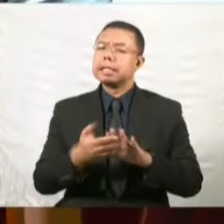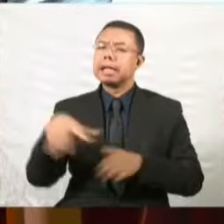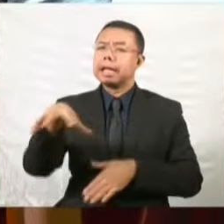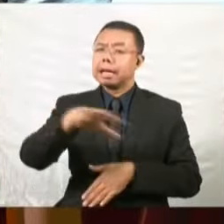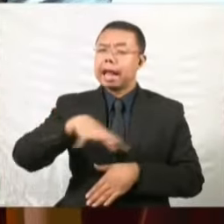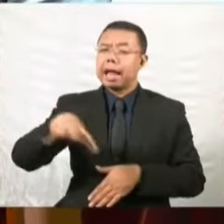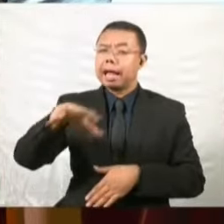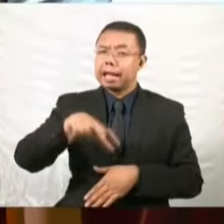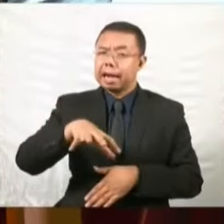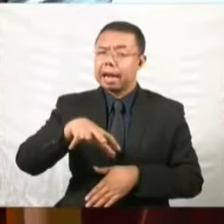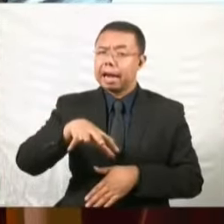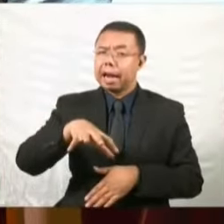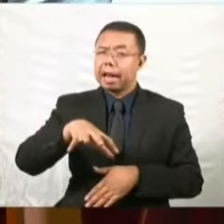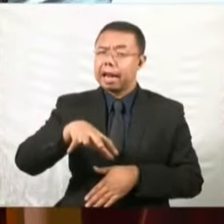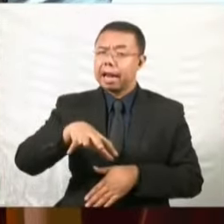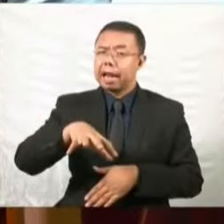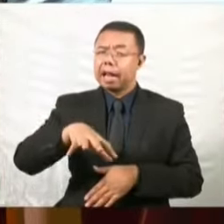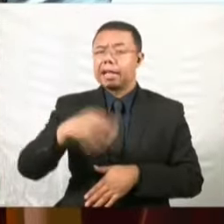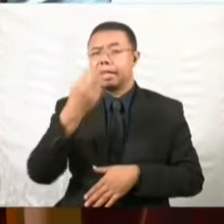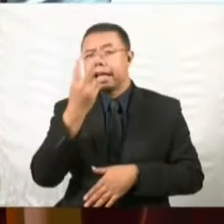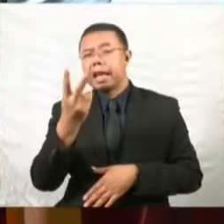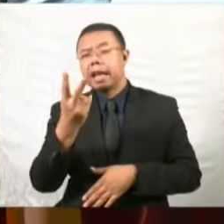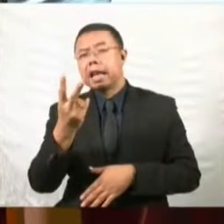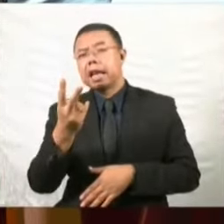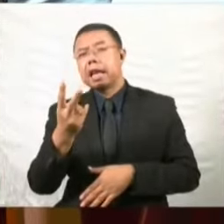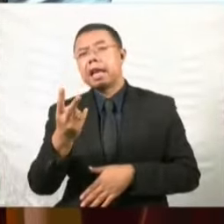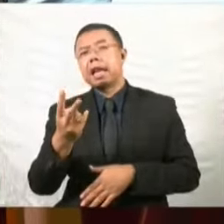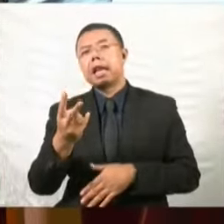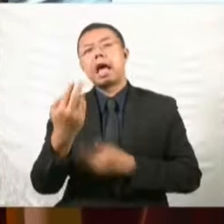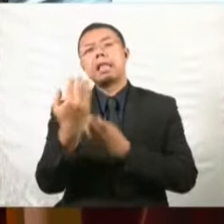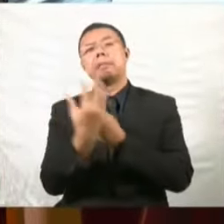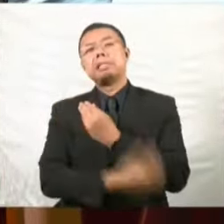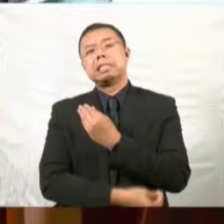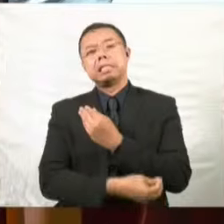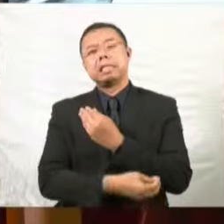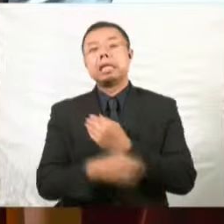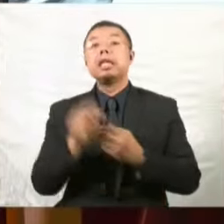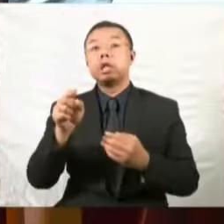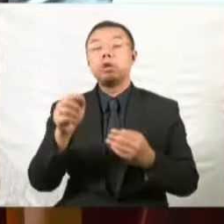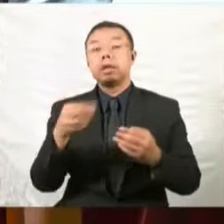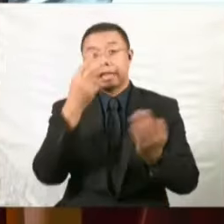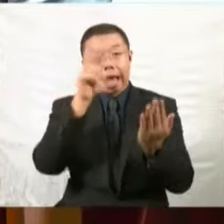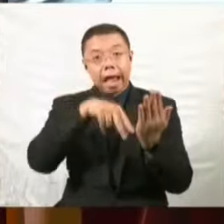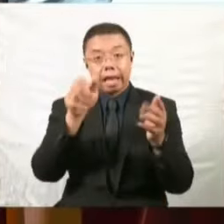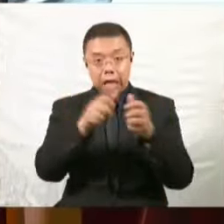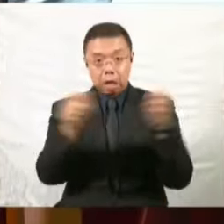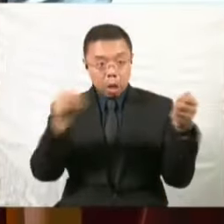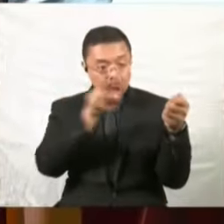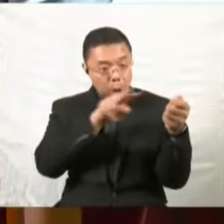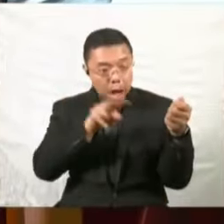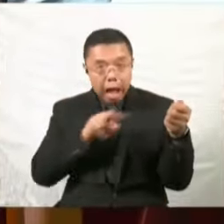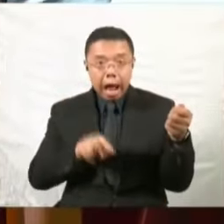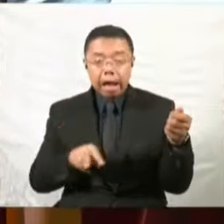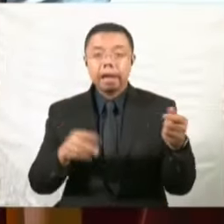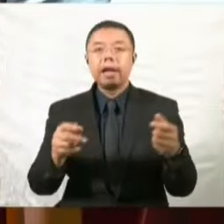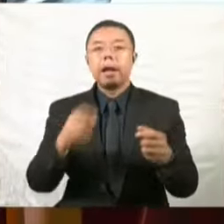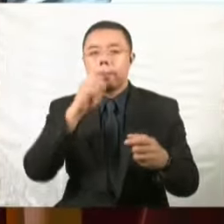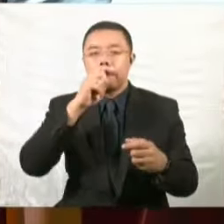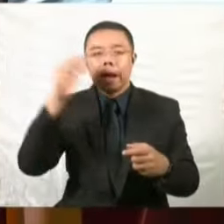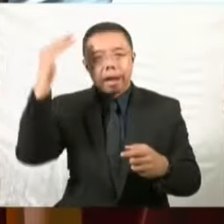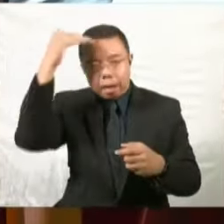daerah salah satu yang dianggap miskin itu yang saya baca di koran Bagaimana tanggapan